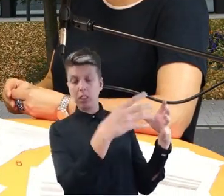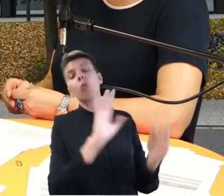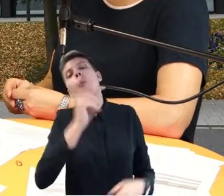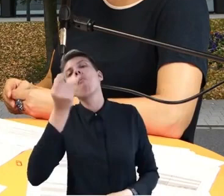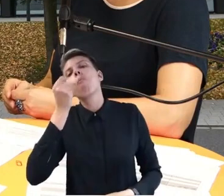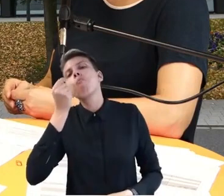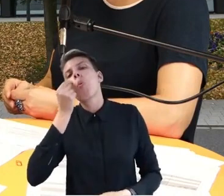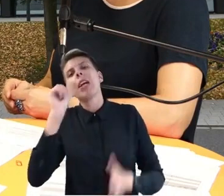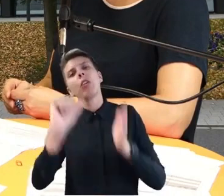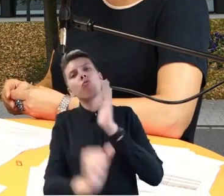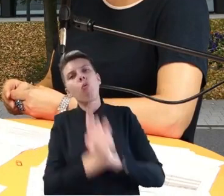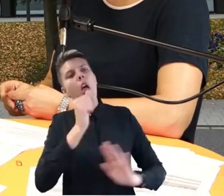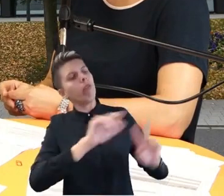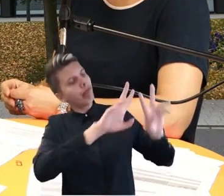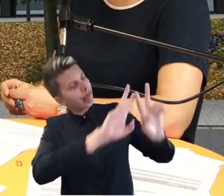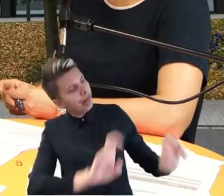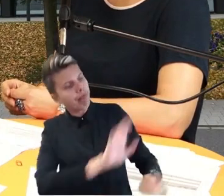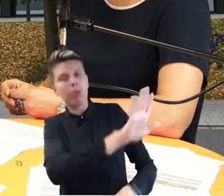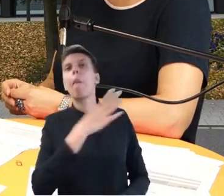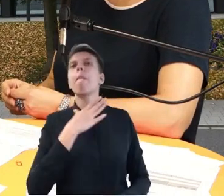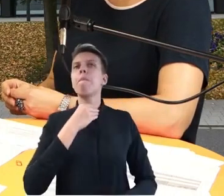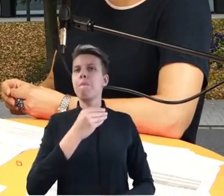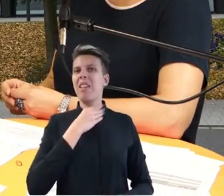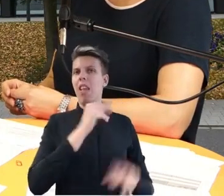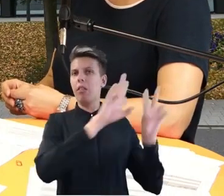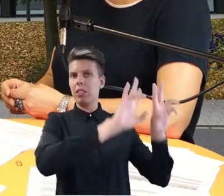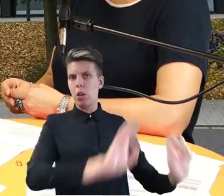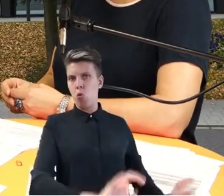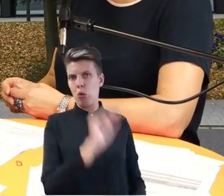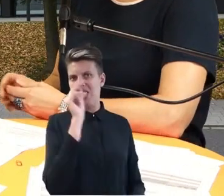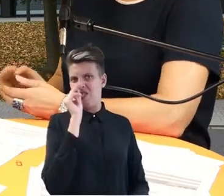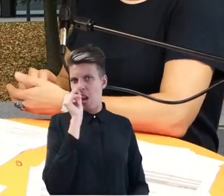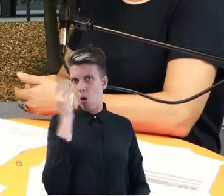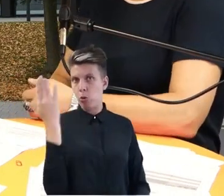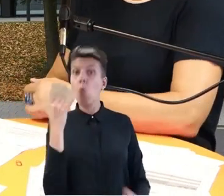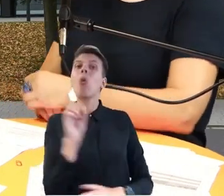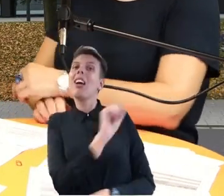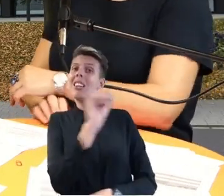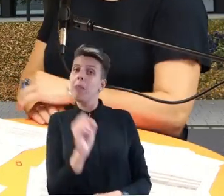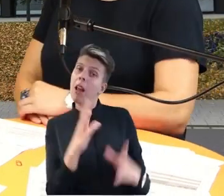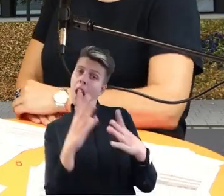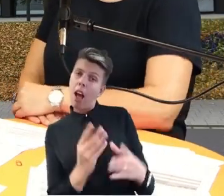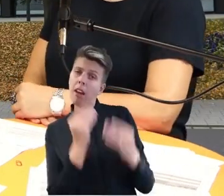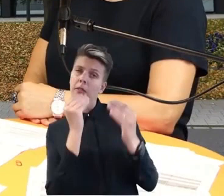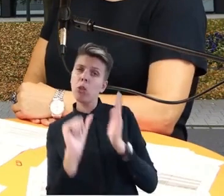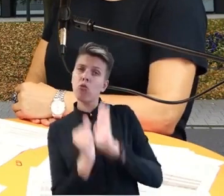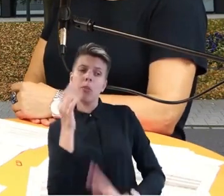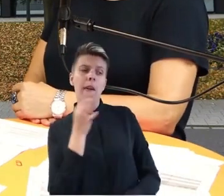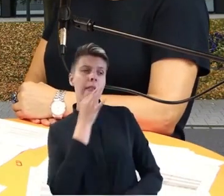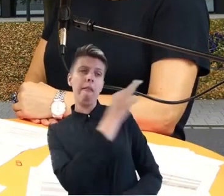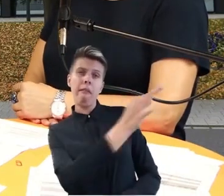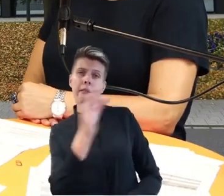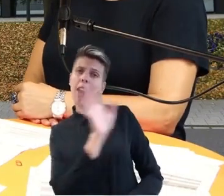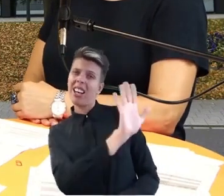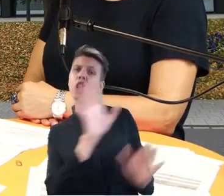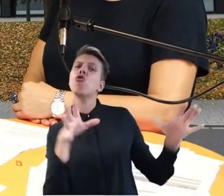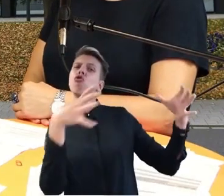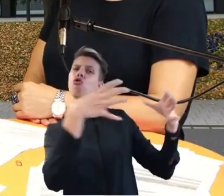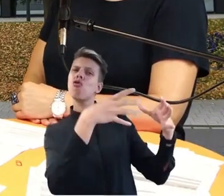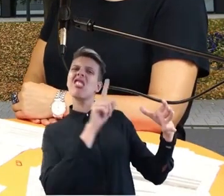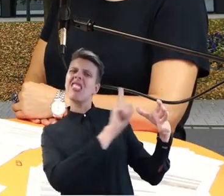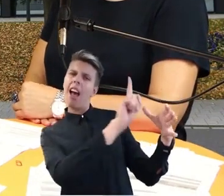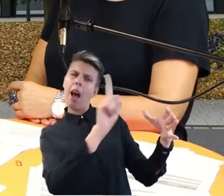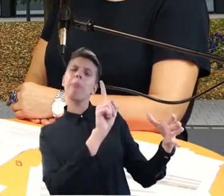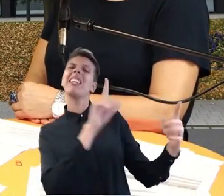bedarfsanalyse entweder in vorgesprächen oder auch zur seminarbeginn was sind genau die ziele die erwartungen diesen staaten in brinkum daneben